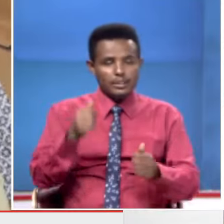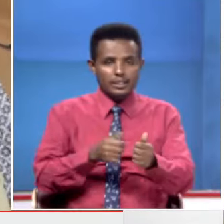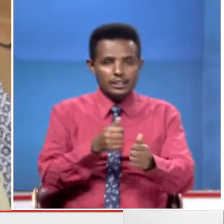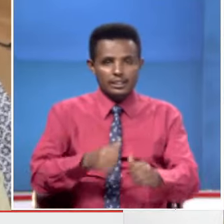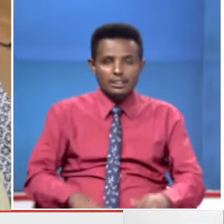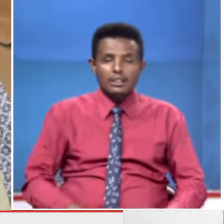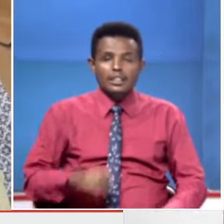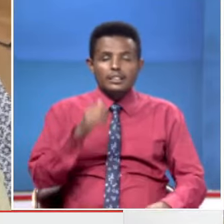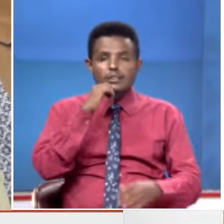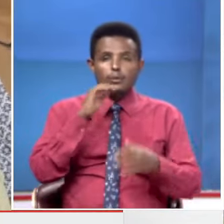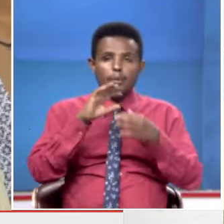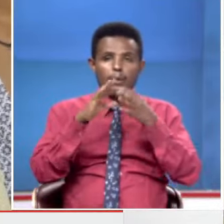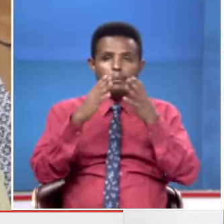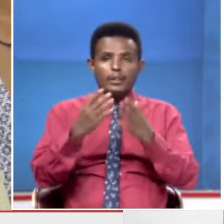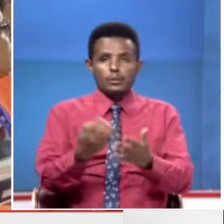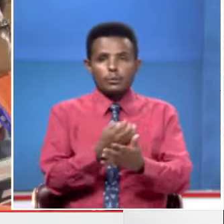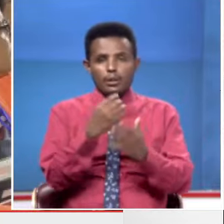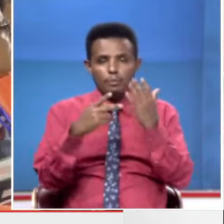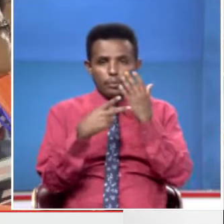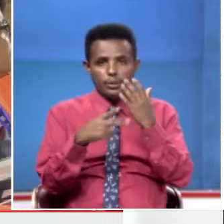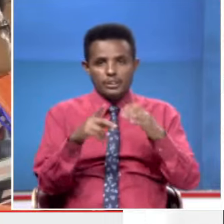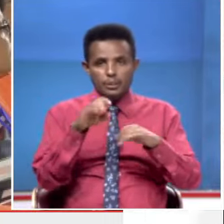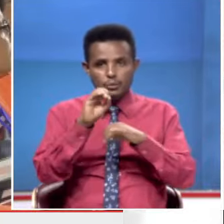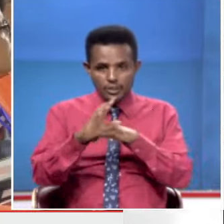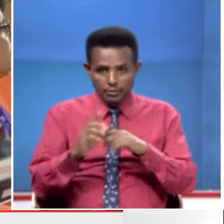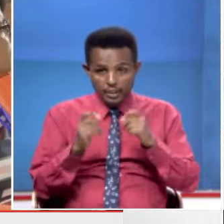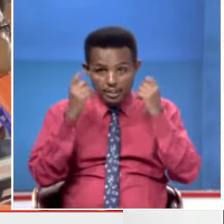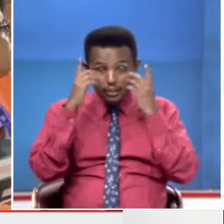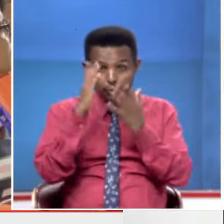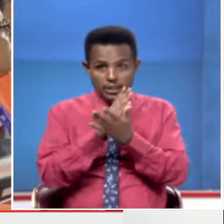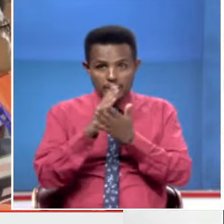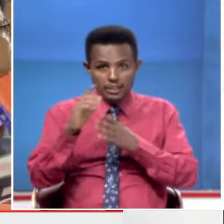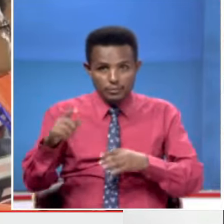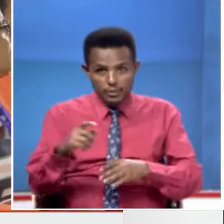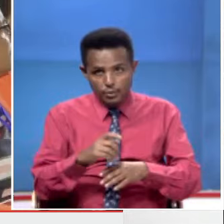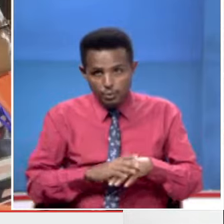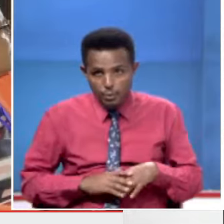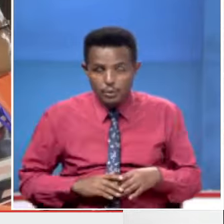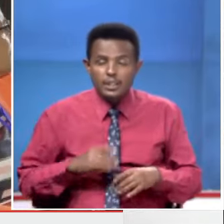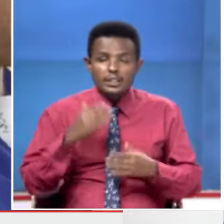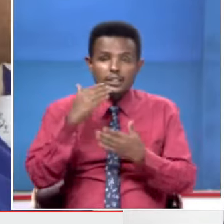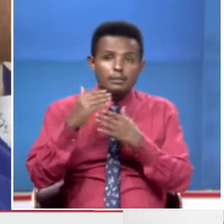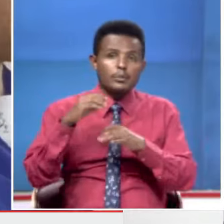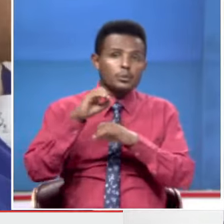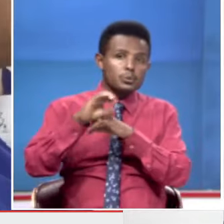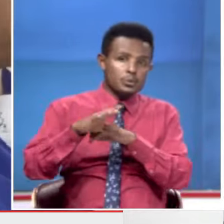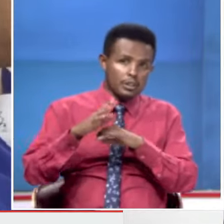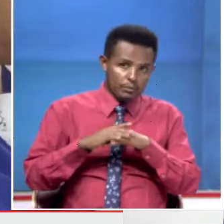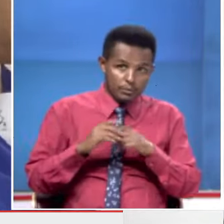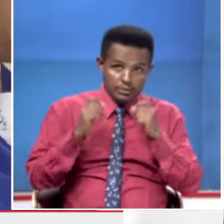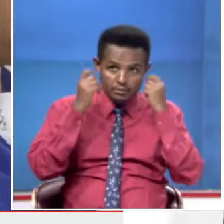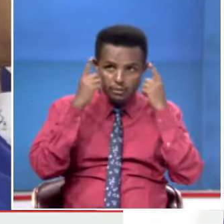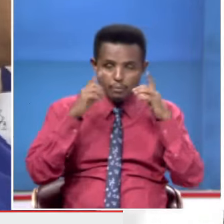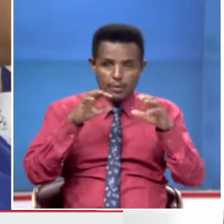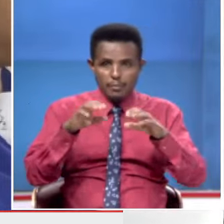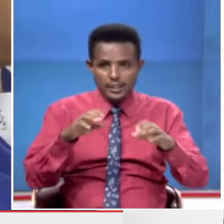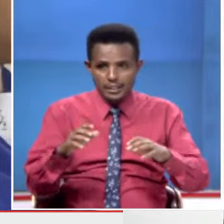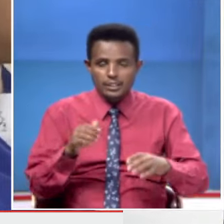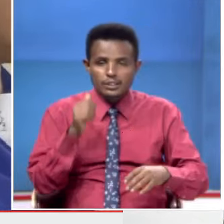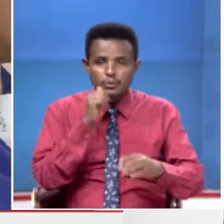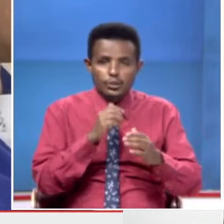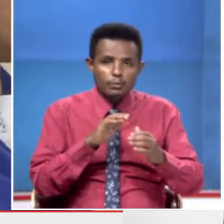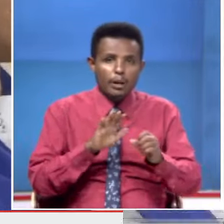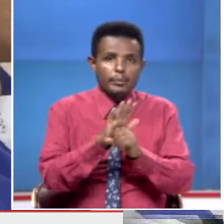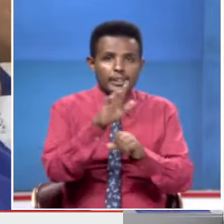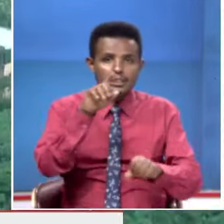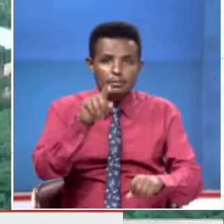ሴቶች በማህበራዊ ኢኮኖሚያዊና ፖለቲካዊ ዘርፍ ንቁ ተሳታፊ እንዲሆኑ የትምህርቱን ዘርፍ ማዘመንና ሴቶችን በትምህርት ማብቃት እንደሚያስፈልግ የዘርፉ